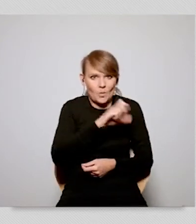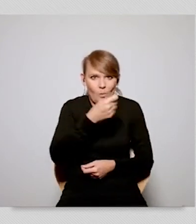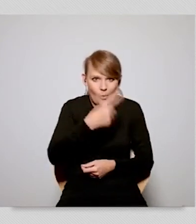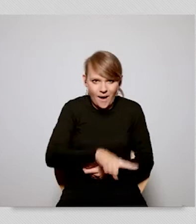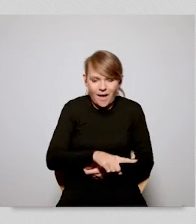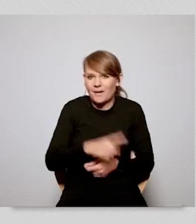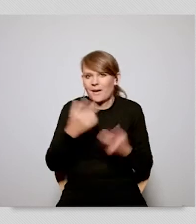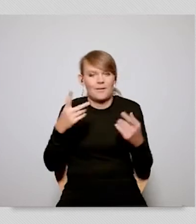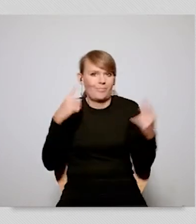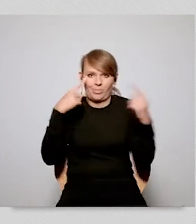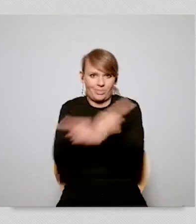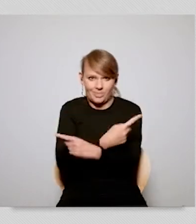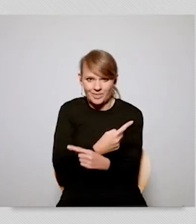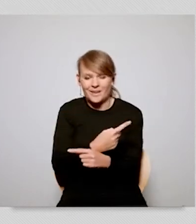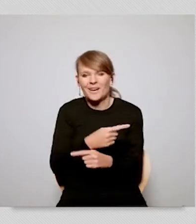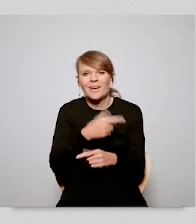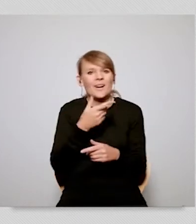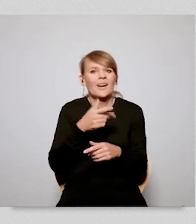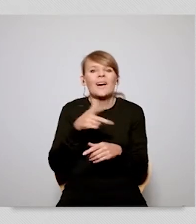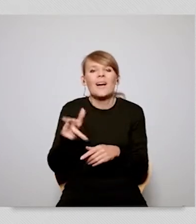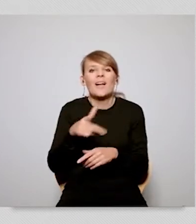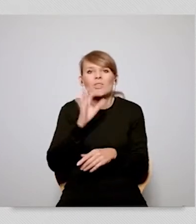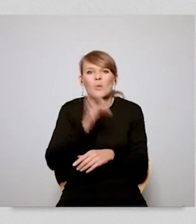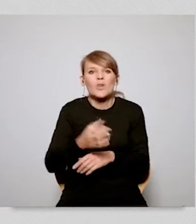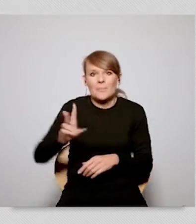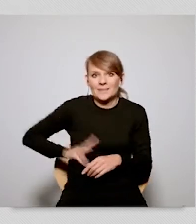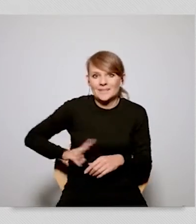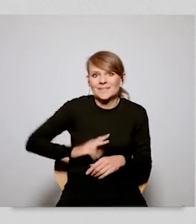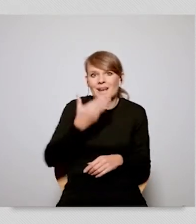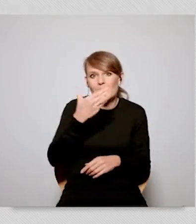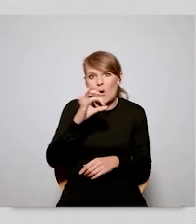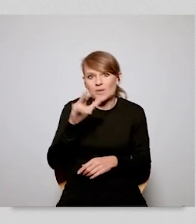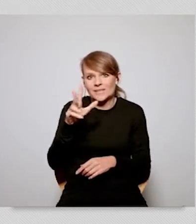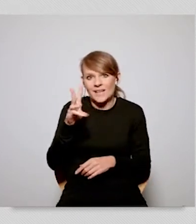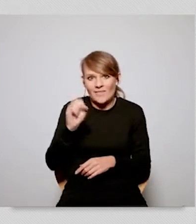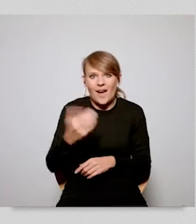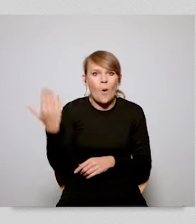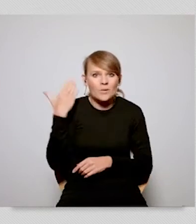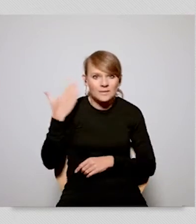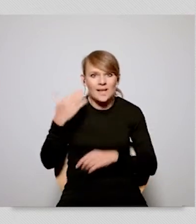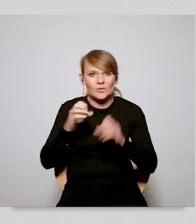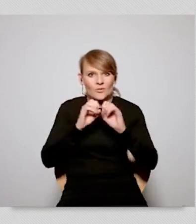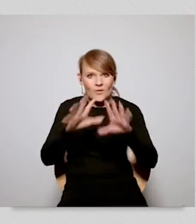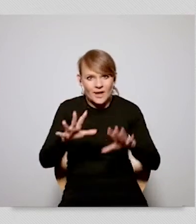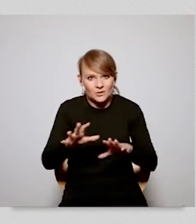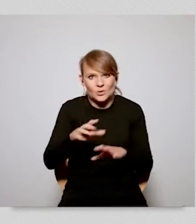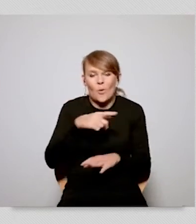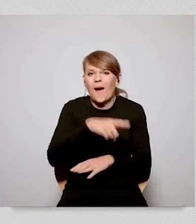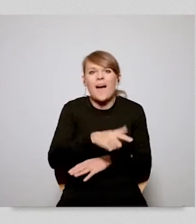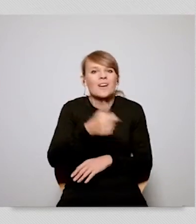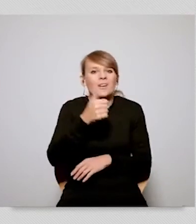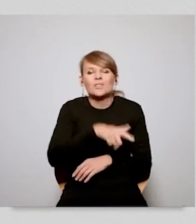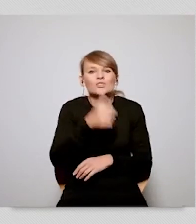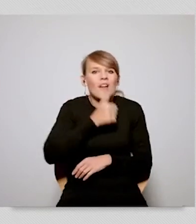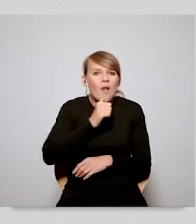tyle nie do mówień, dobrze, że też minister ostatnio Moskwa zdementowała, że można zablokować Zielony Ład, bo nie można go zablokować,